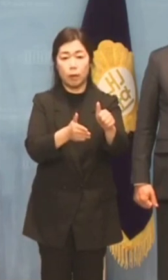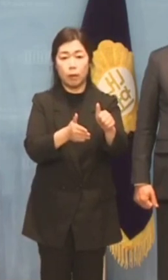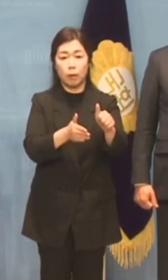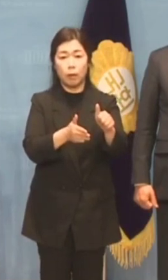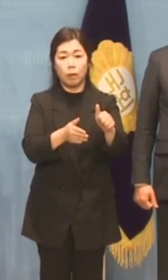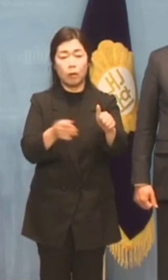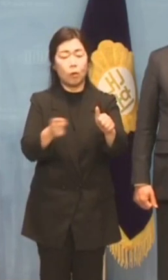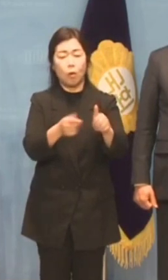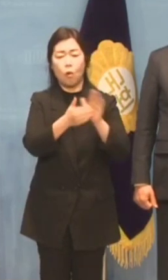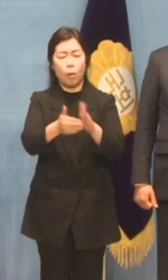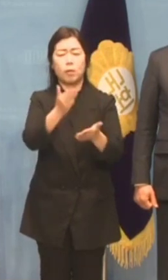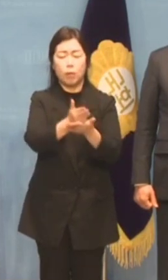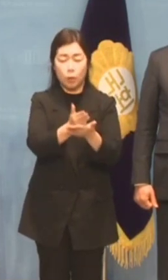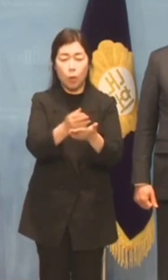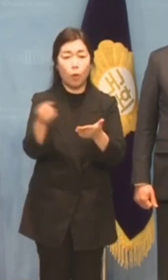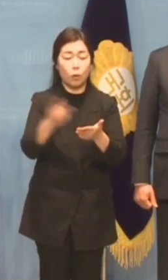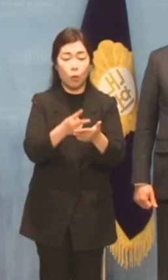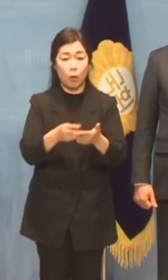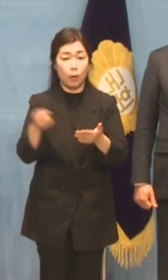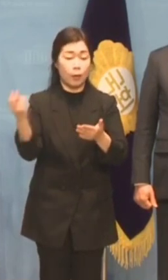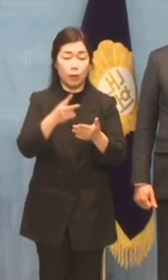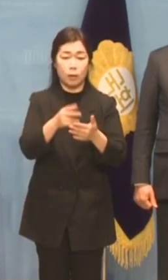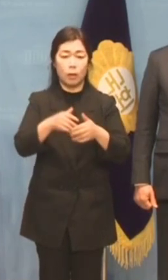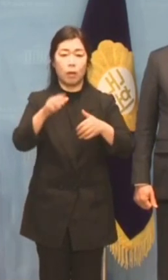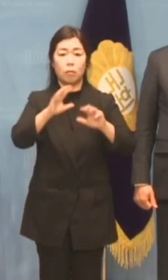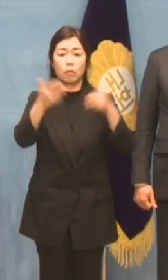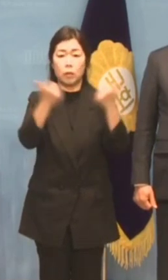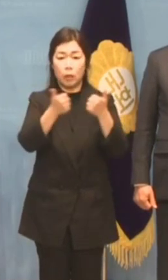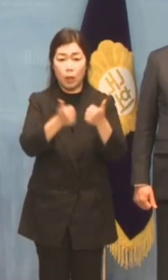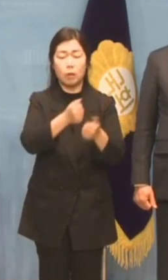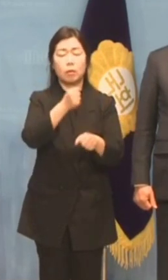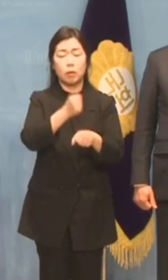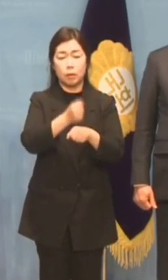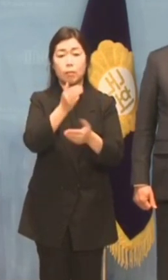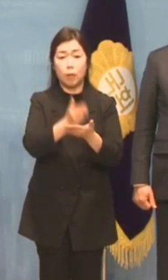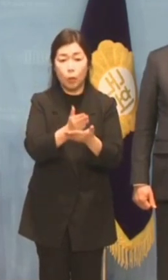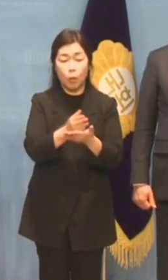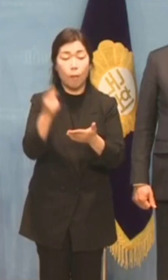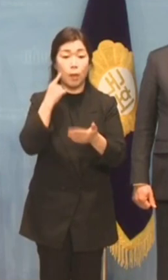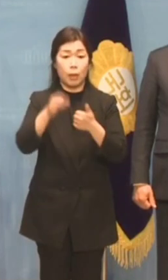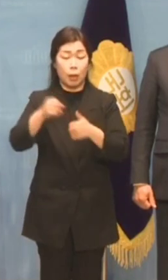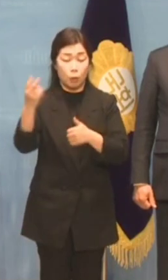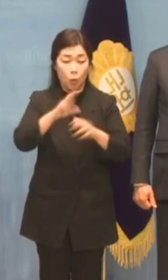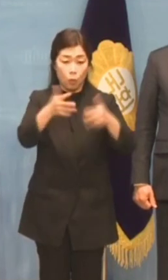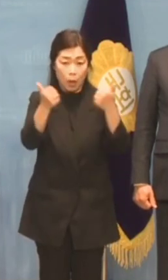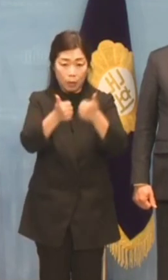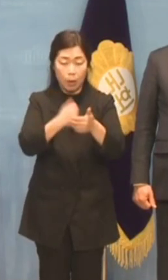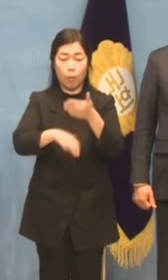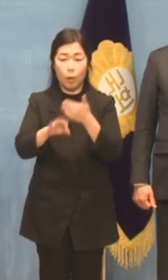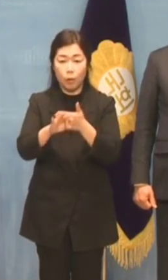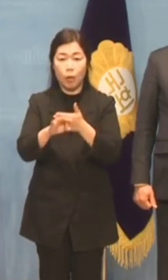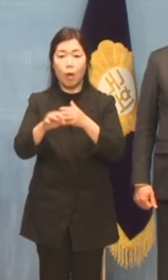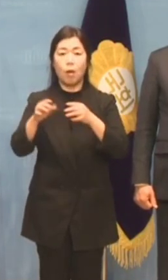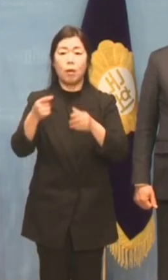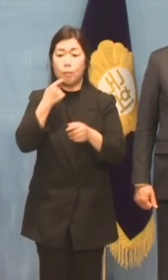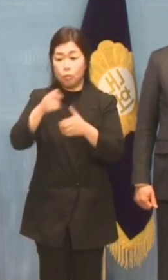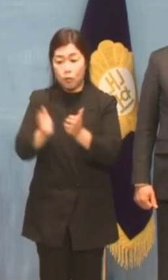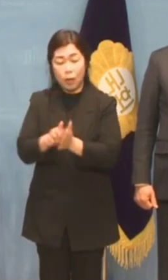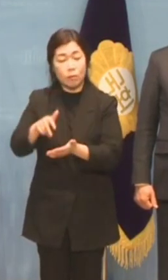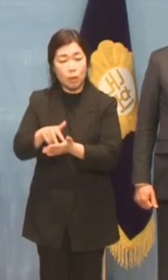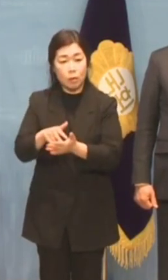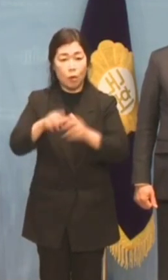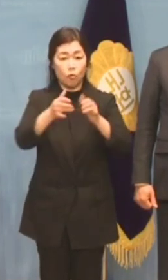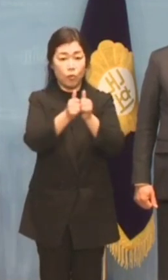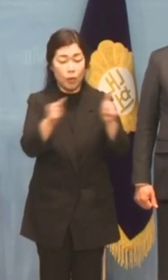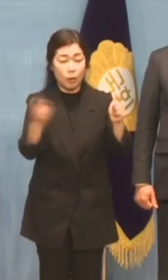것과 그리고 그 제 의결을 국회에 요청한다면 더불어민주당은 국민과 함께 그리고